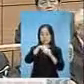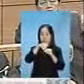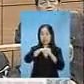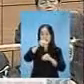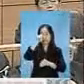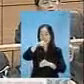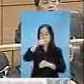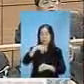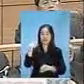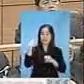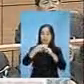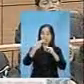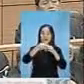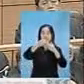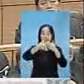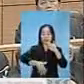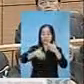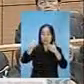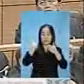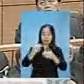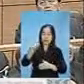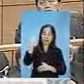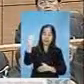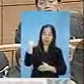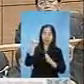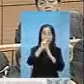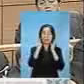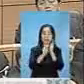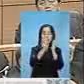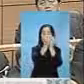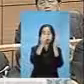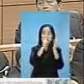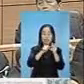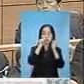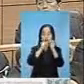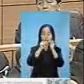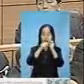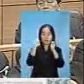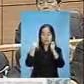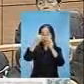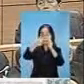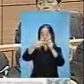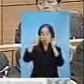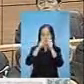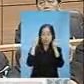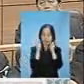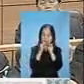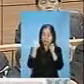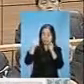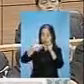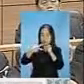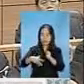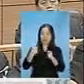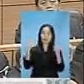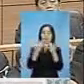ให้มีบัญชีรายชื่อจากเดิมรัฐธรรมนูญ50บอกเขตหนึ่งเป็นพวงพวงใหญ่3คนพวงเล็ก2คนก็เป็นเขตละคน